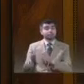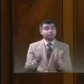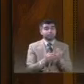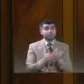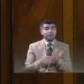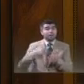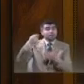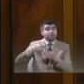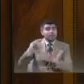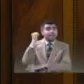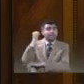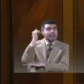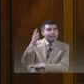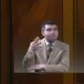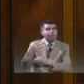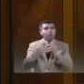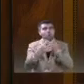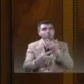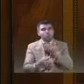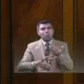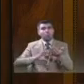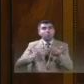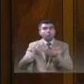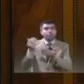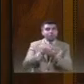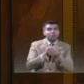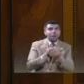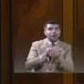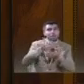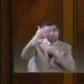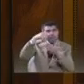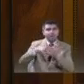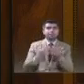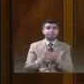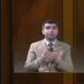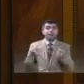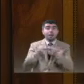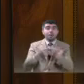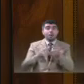غير الجبائية. وهنا غادي نهضر على واحد النقطة اللي جد مهمة، المداخل المحصلة من الخصصة التي كانت